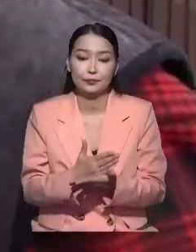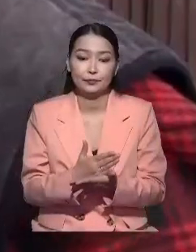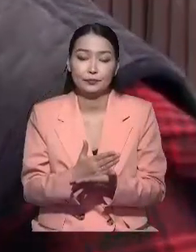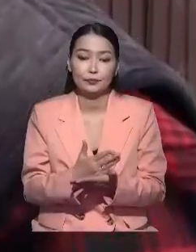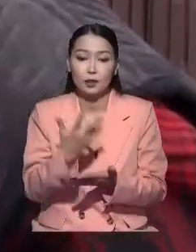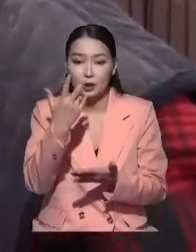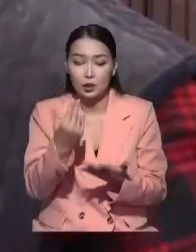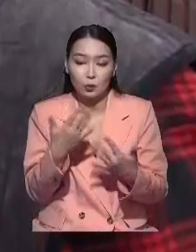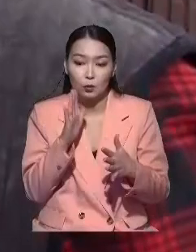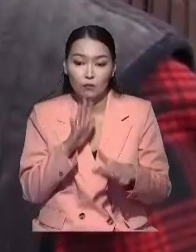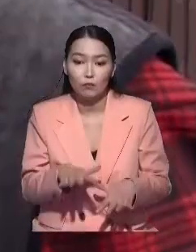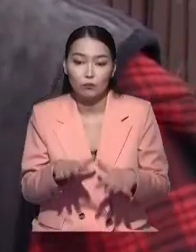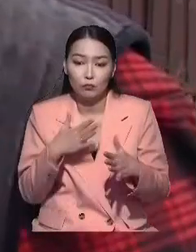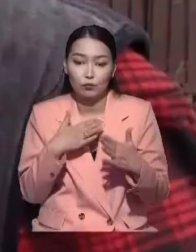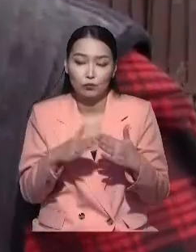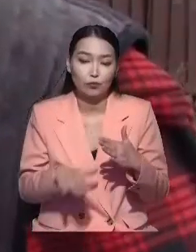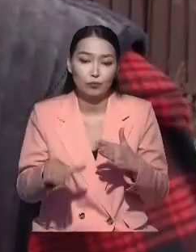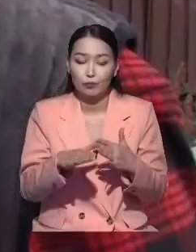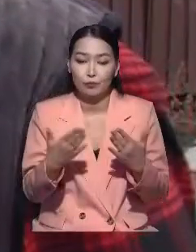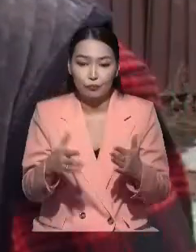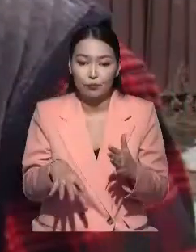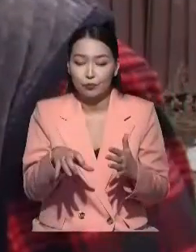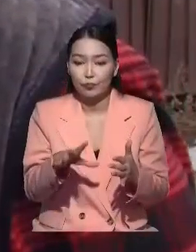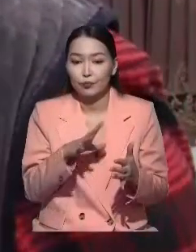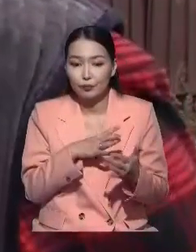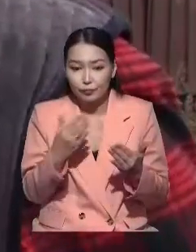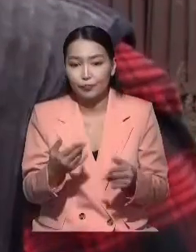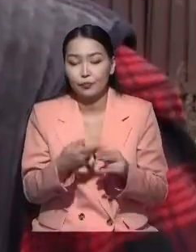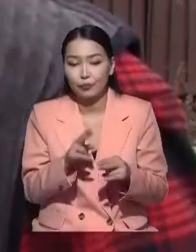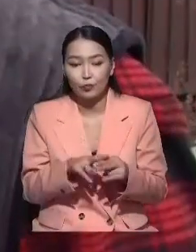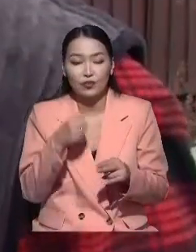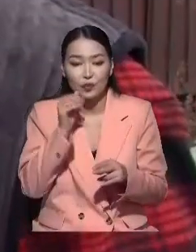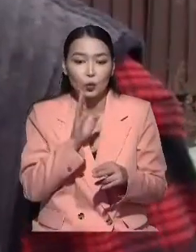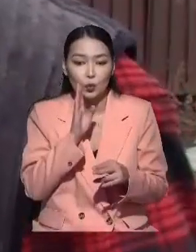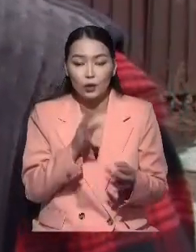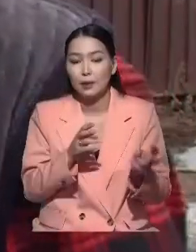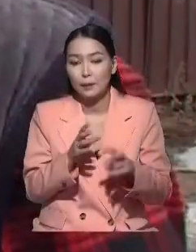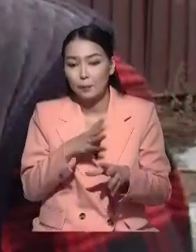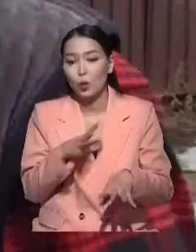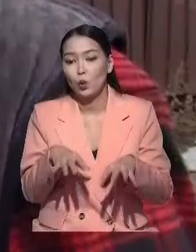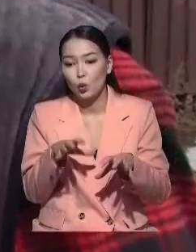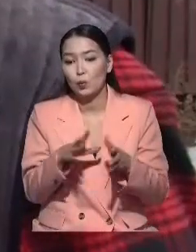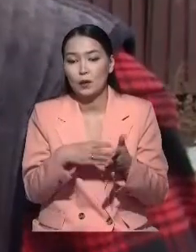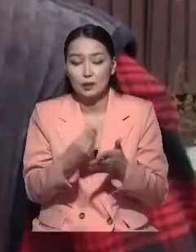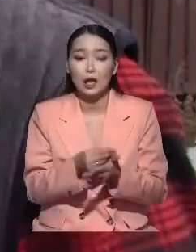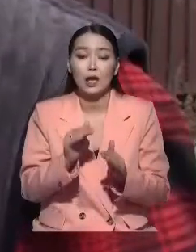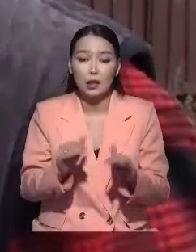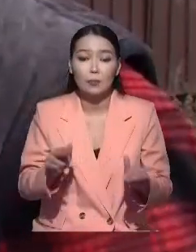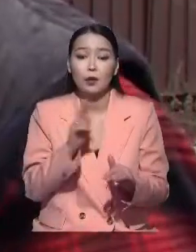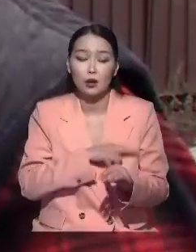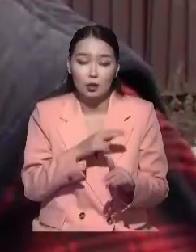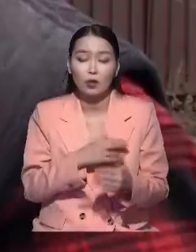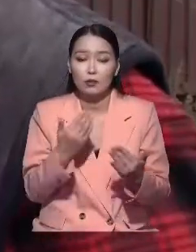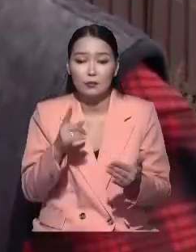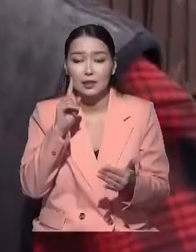3 дня уже как затопило мой двор. Выйти на улицу невозможно. Все службы приехали вчера утром, с тех пор они откачивают воду. Ребята работают, но воды много. Не